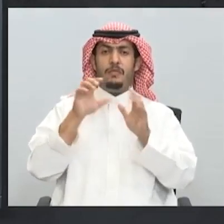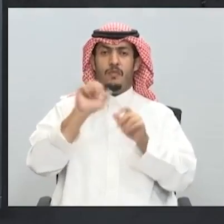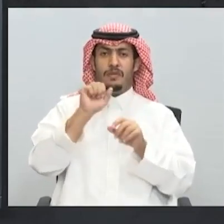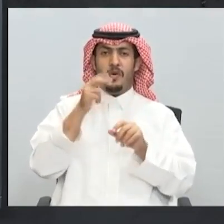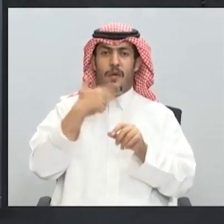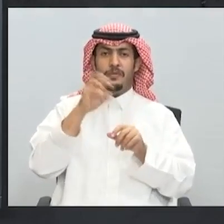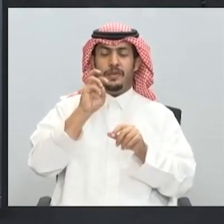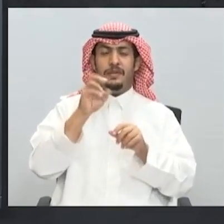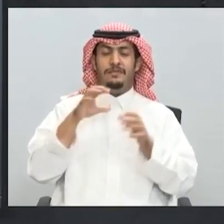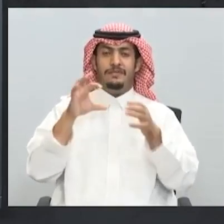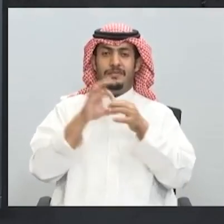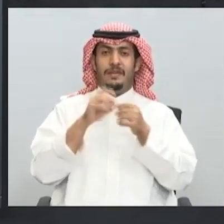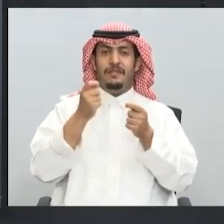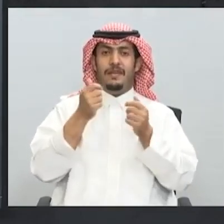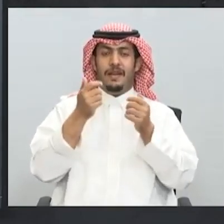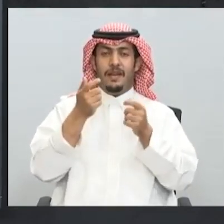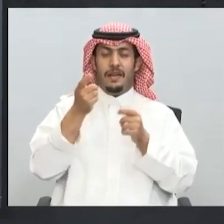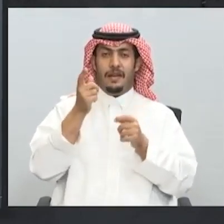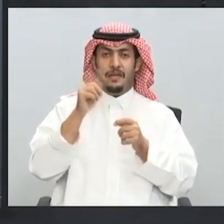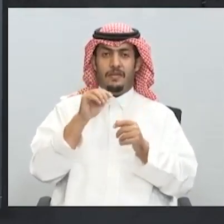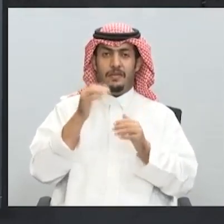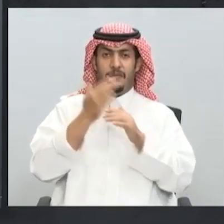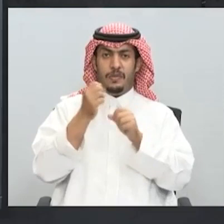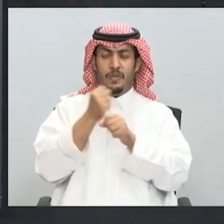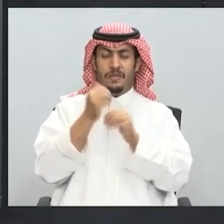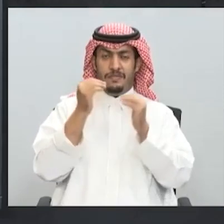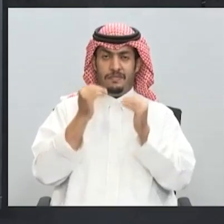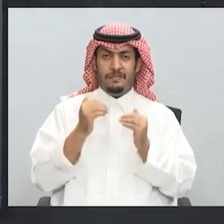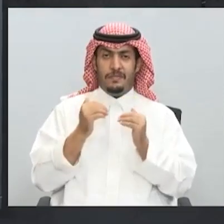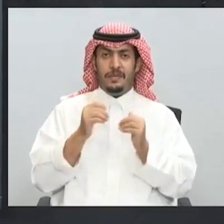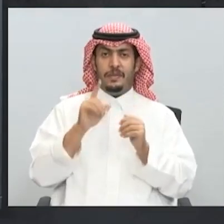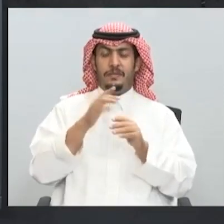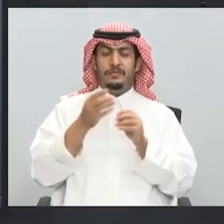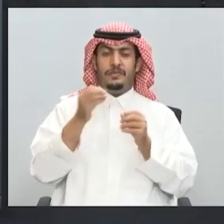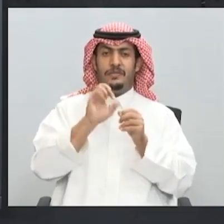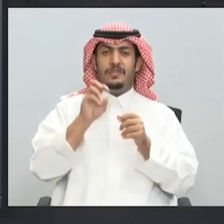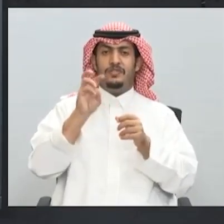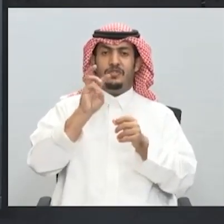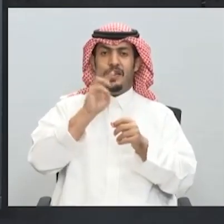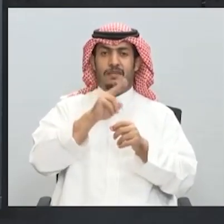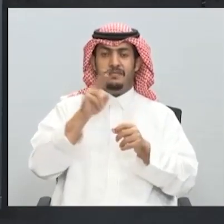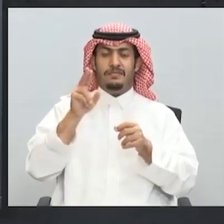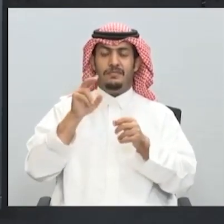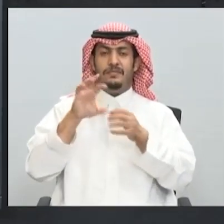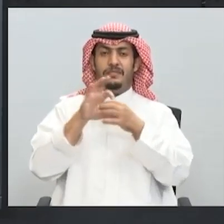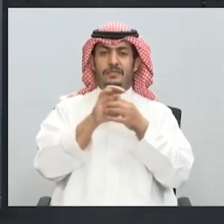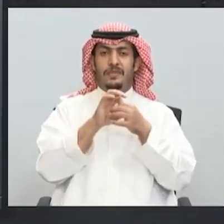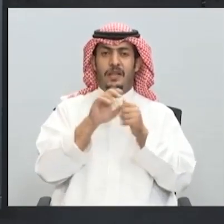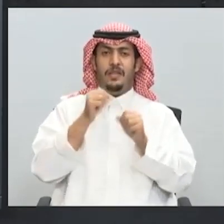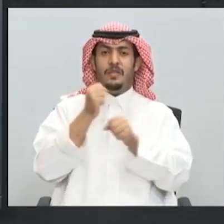الاساسيه وبالتالي قللت قد يكون التوظيف ولجات الى قطاعات اخرى في عمليات